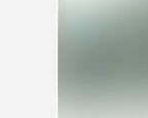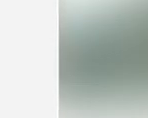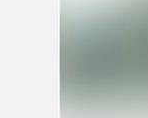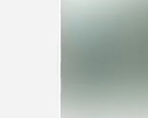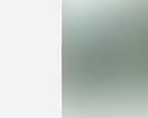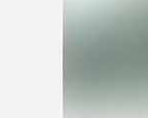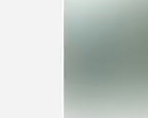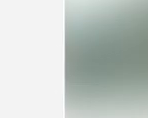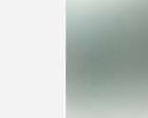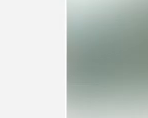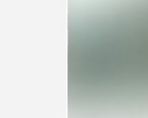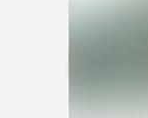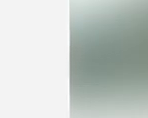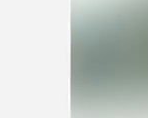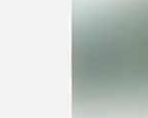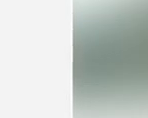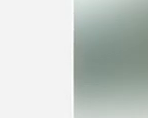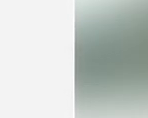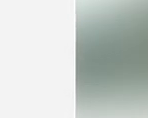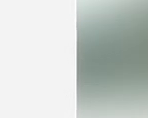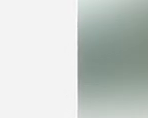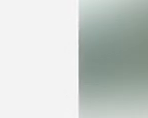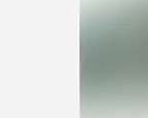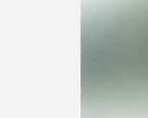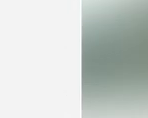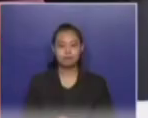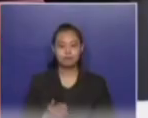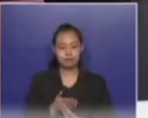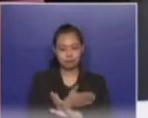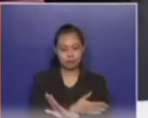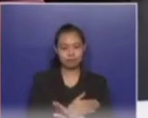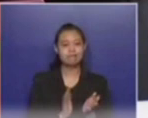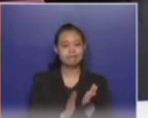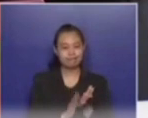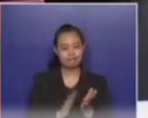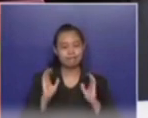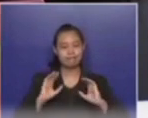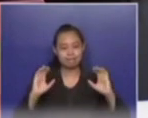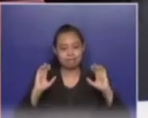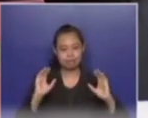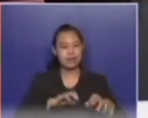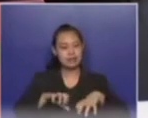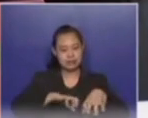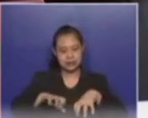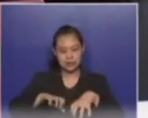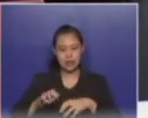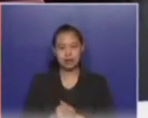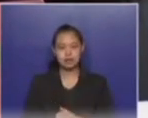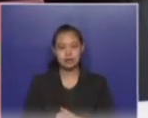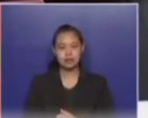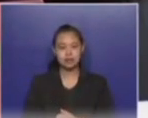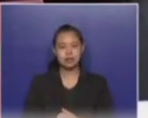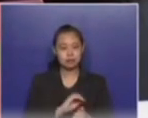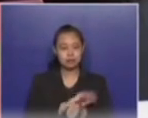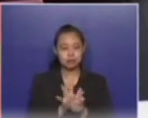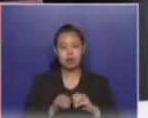ขณะที่สังคมกำลังจับตากับเรื่องผีๆที่กำลังถูกตรวจสอบล่าสุดก็เกิดเรื่องฮือฮาขณะถ่ายทอดสดการประชุมส